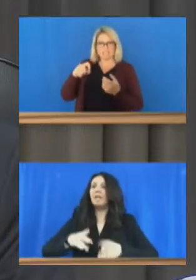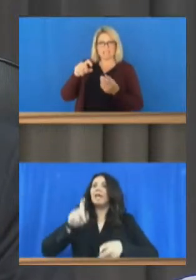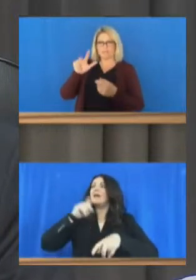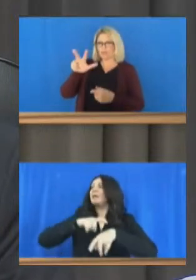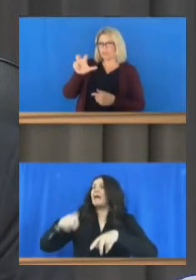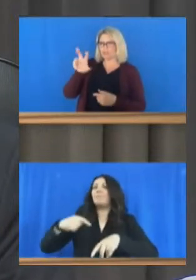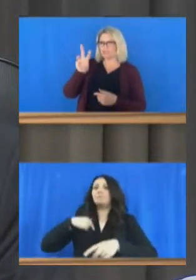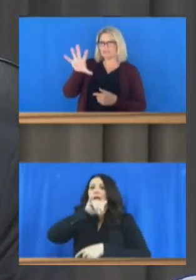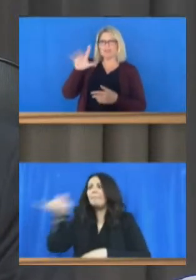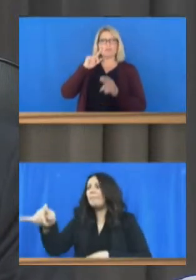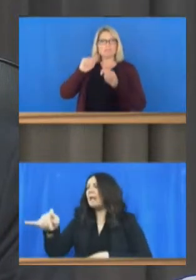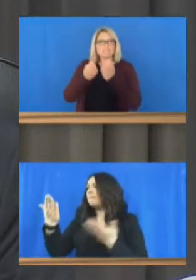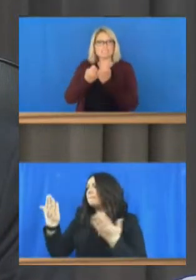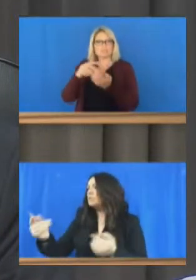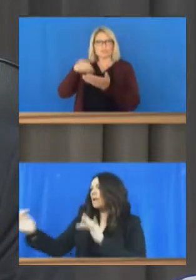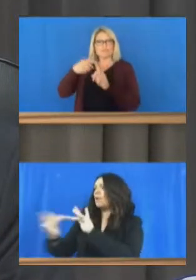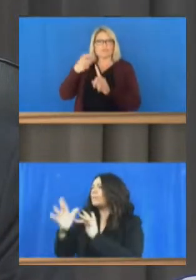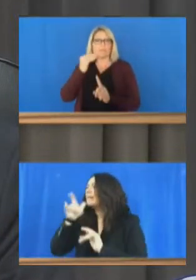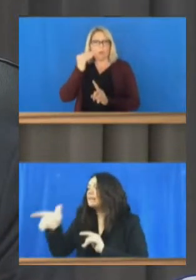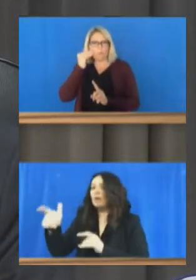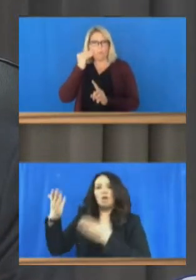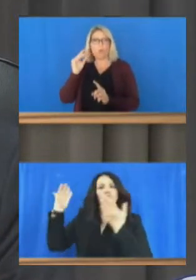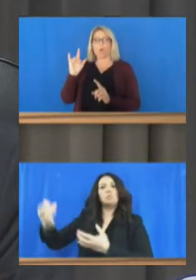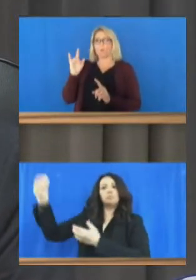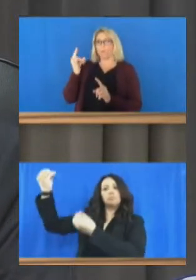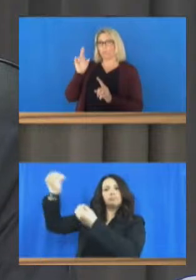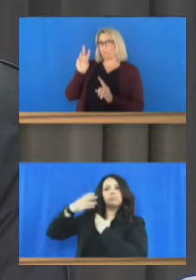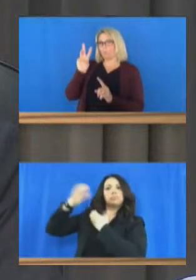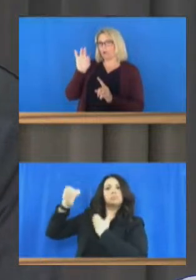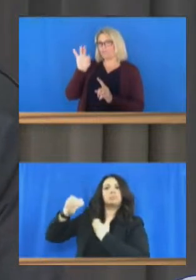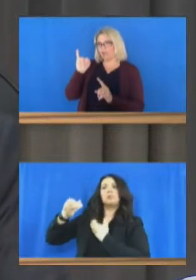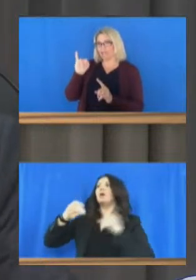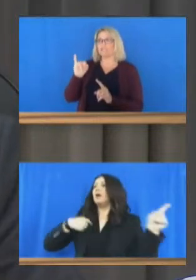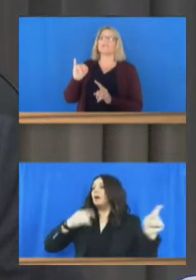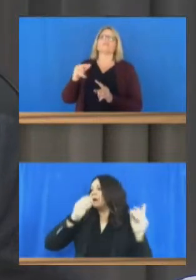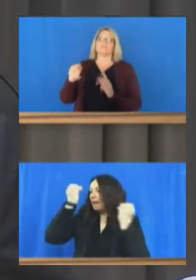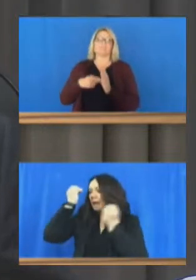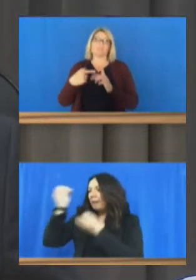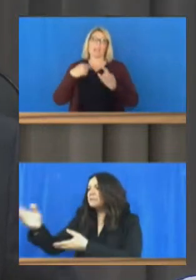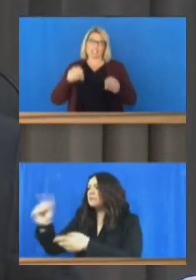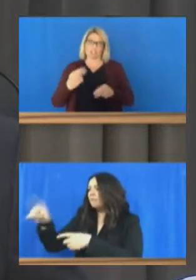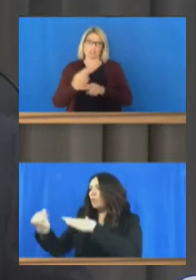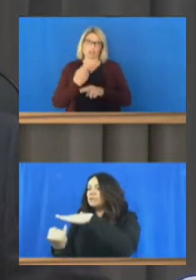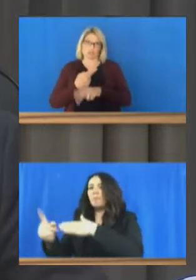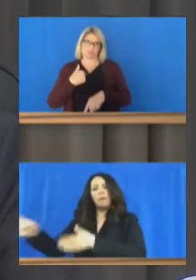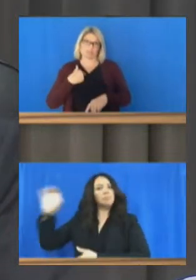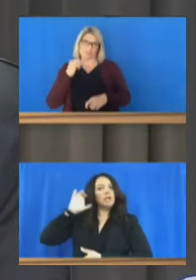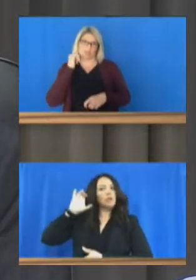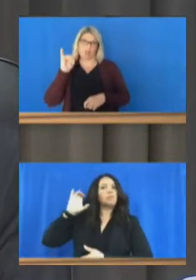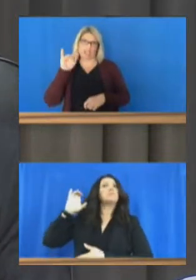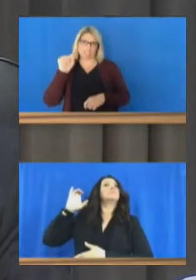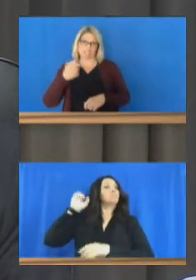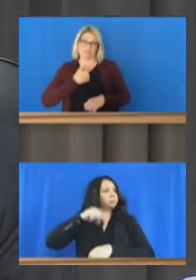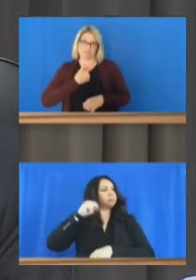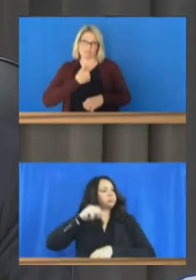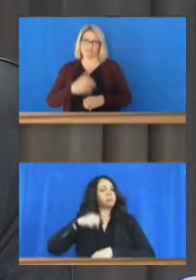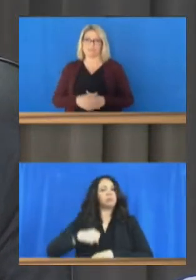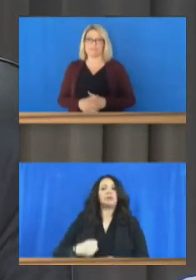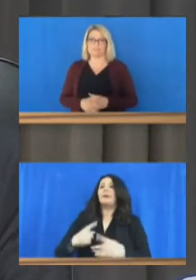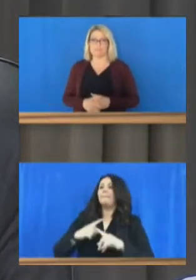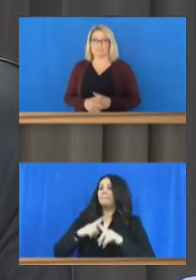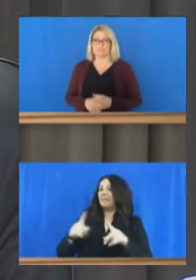and the department, we've managed to minimize impacts on learning while keeping our school environments healthy and safe.